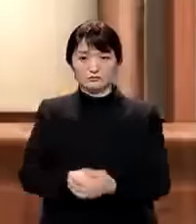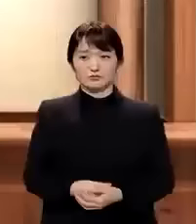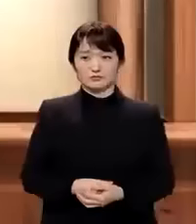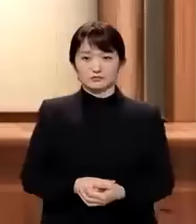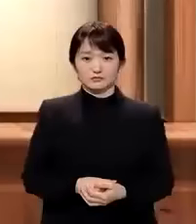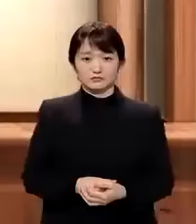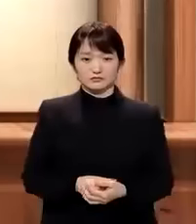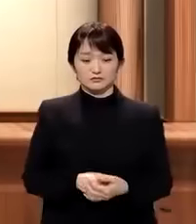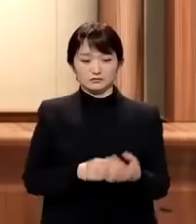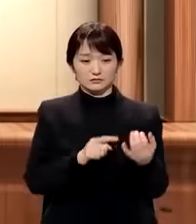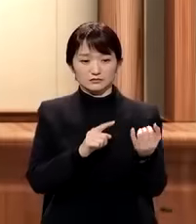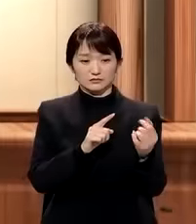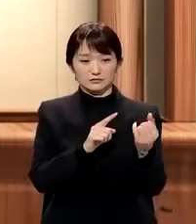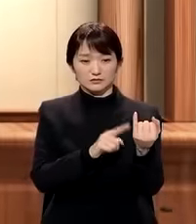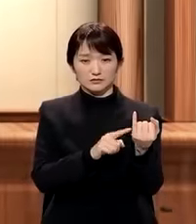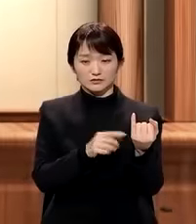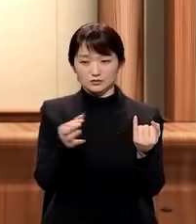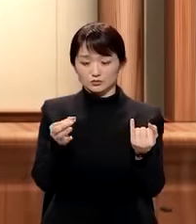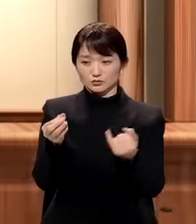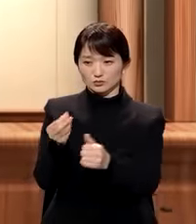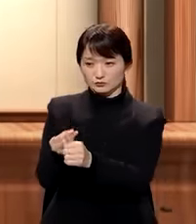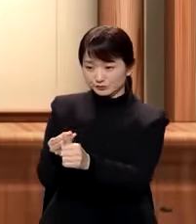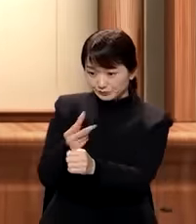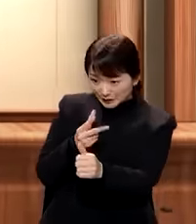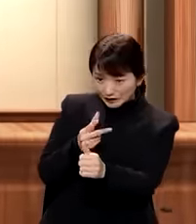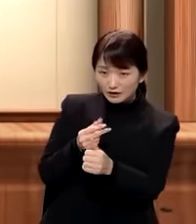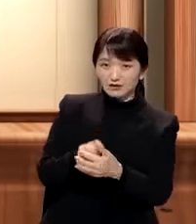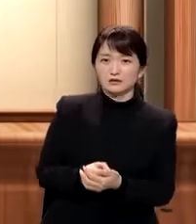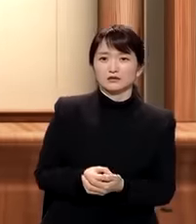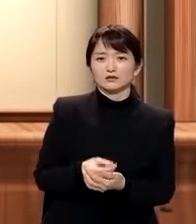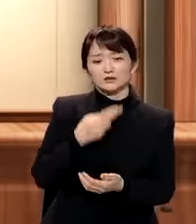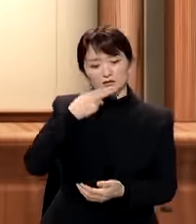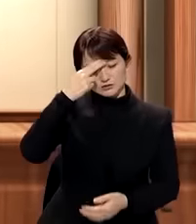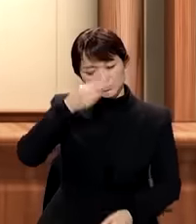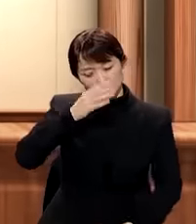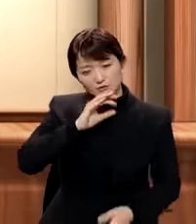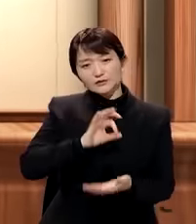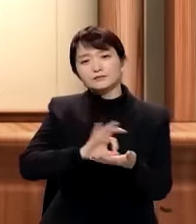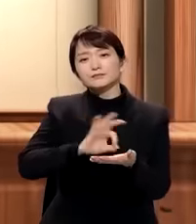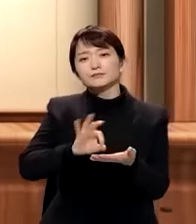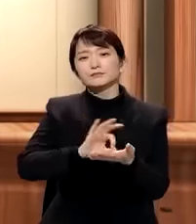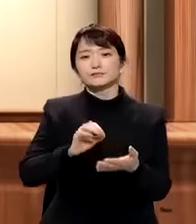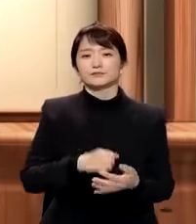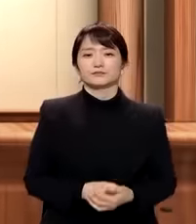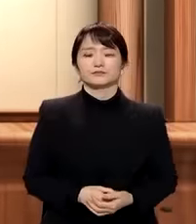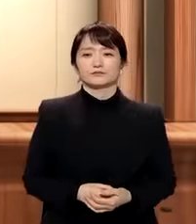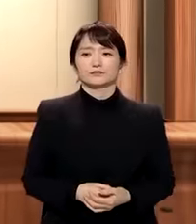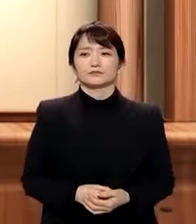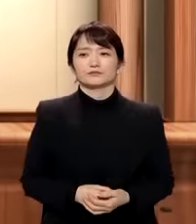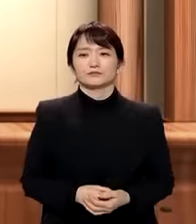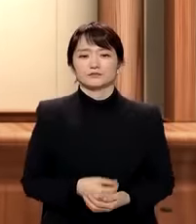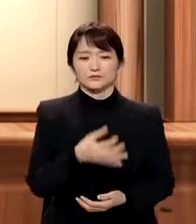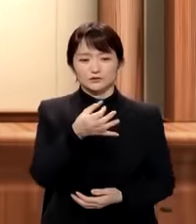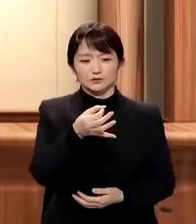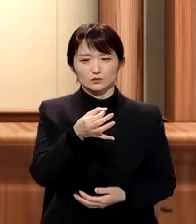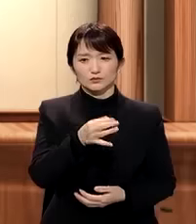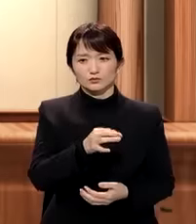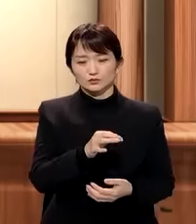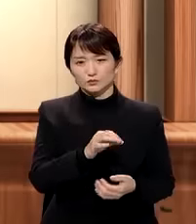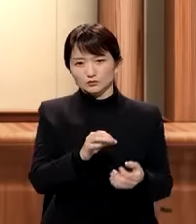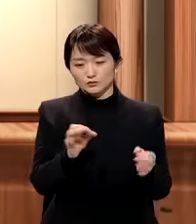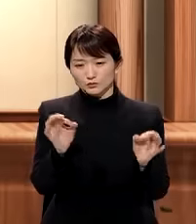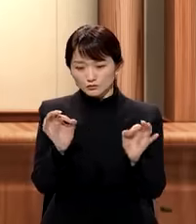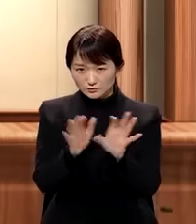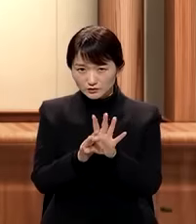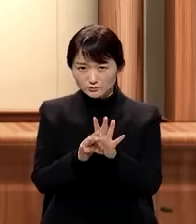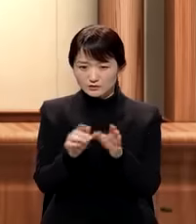편치 돈을 갖고이 유흥비로 다 썼어요 그래서 피해자가 돈뿐만 아니라 실내까지 어서 정신적으로 큰 고통을